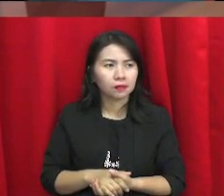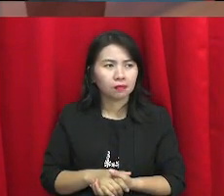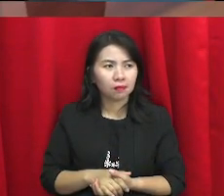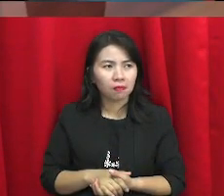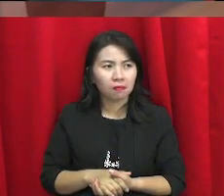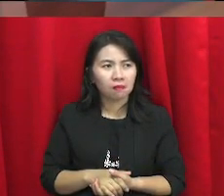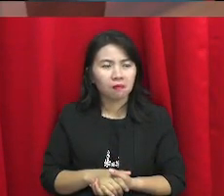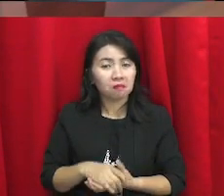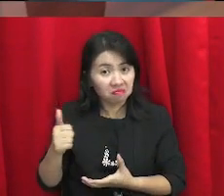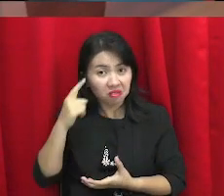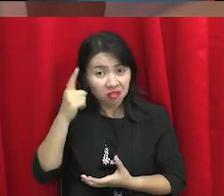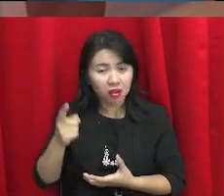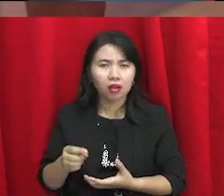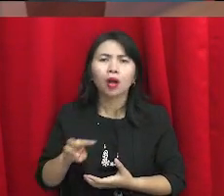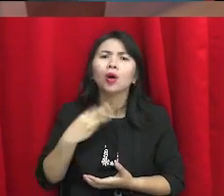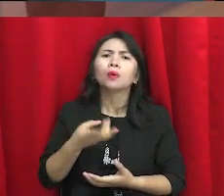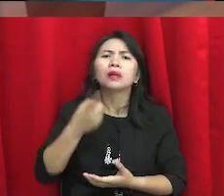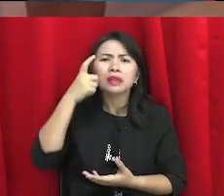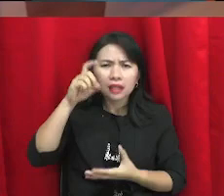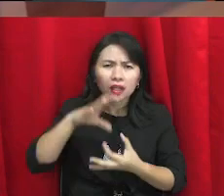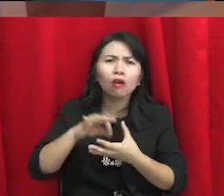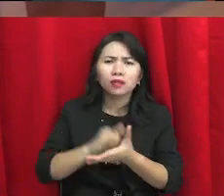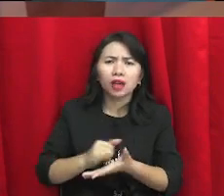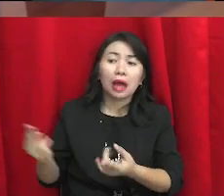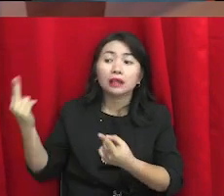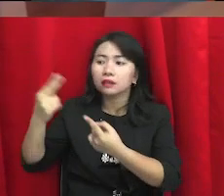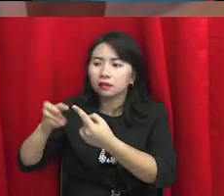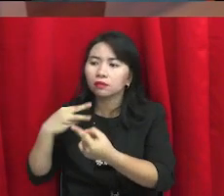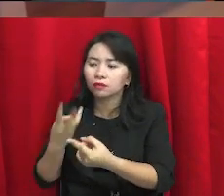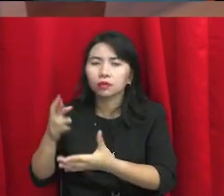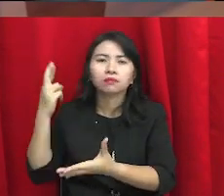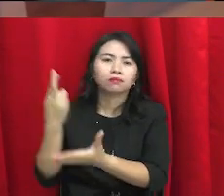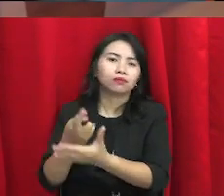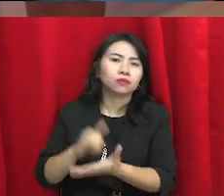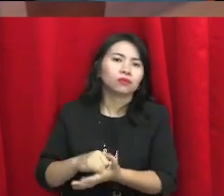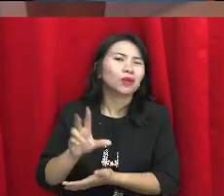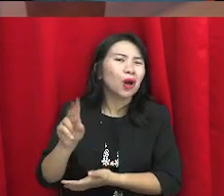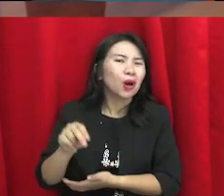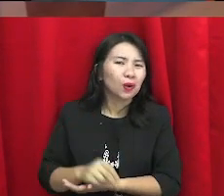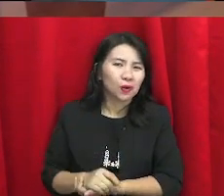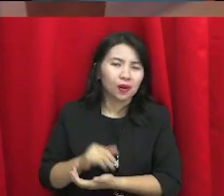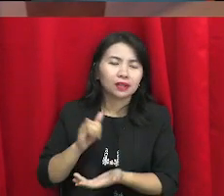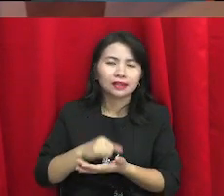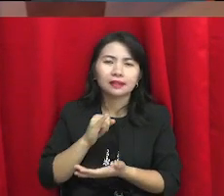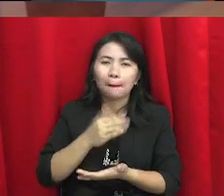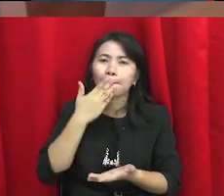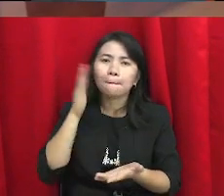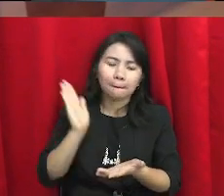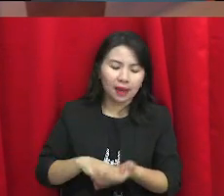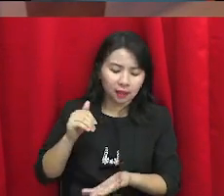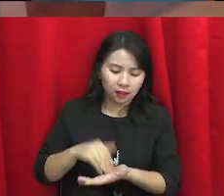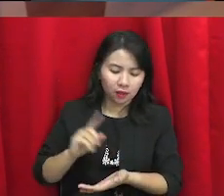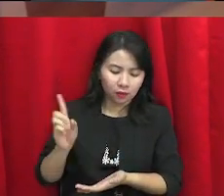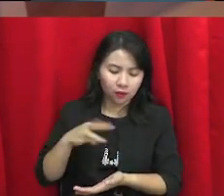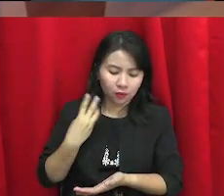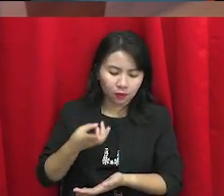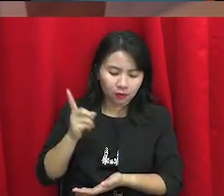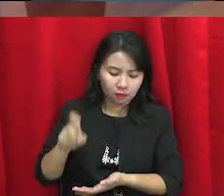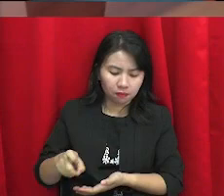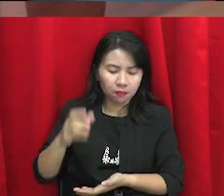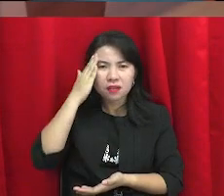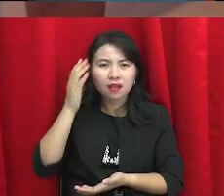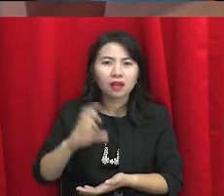tayo. Yan ang kalokohan sa mundo. Tsaka na natin isipin nyo pag nandun na tayo. Ang isipin muna natin, yung maging